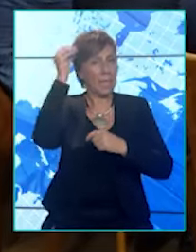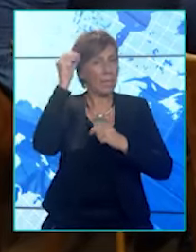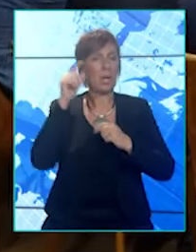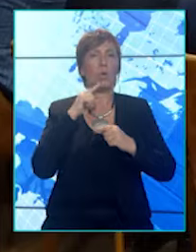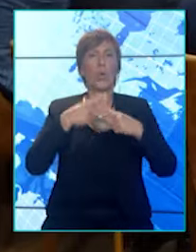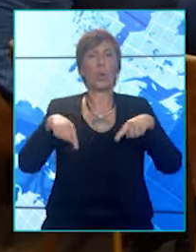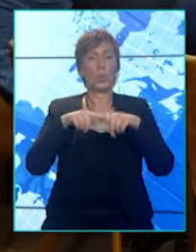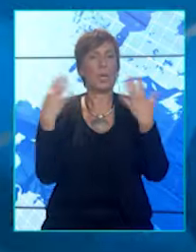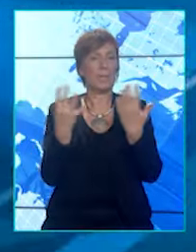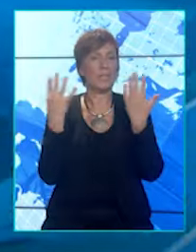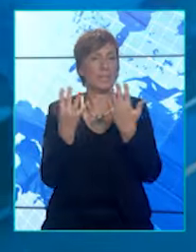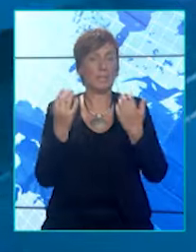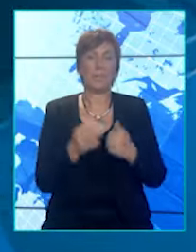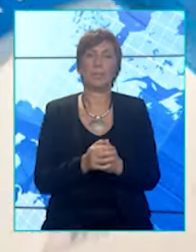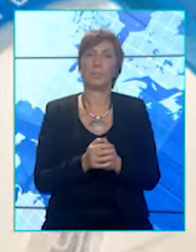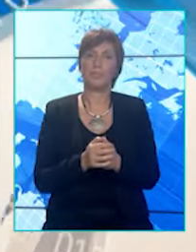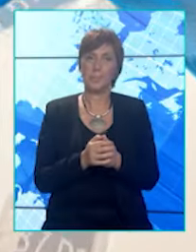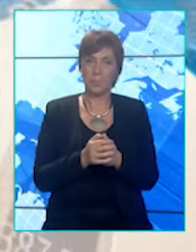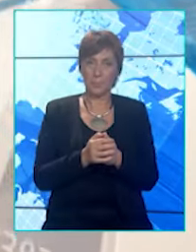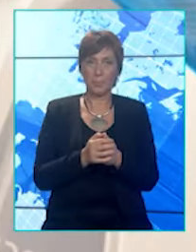intelektualaca Kruga 99.